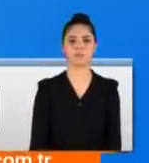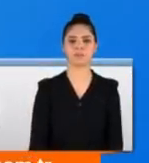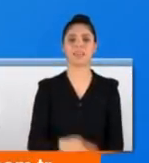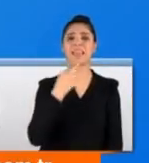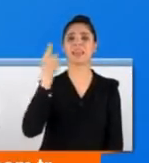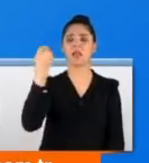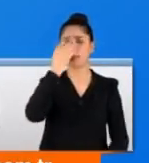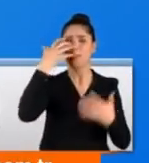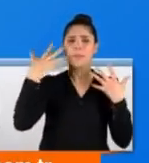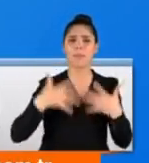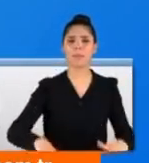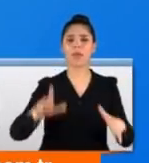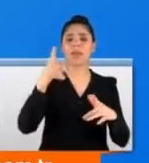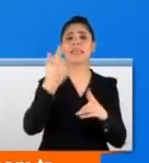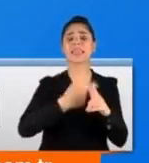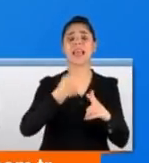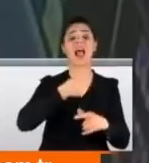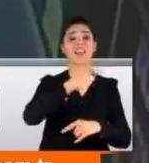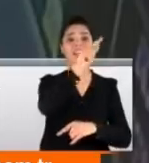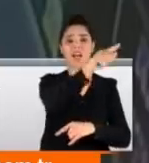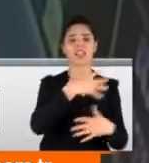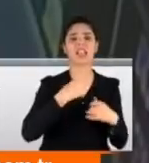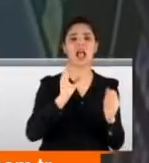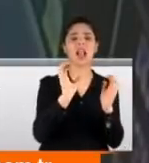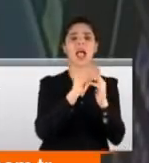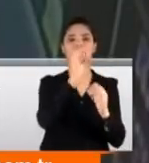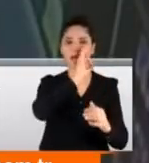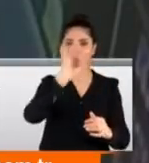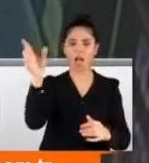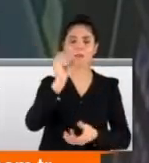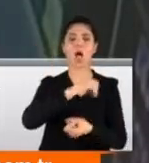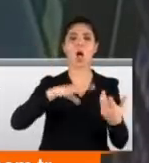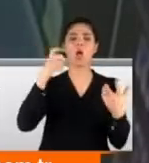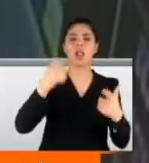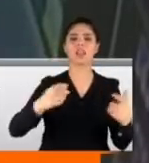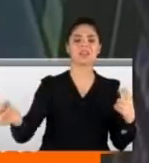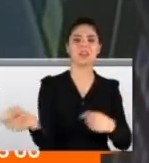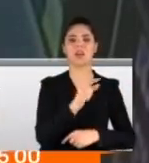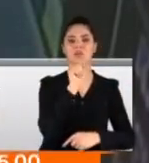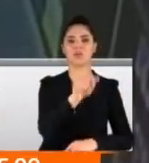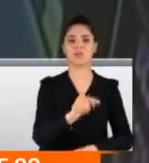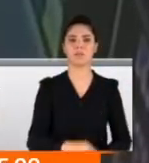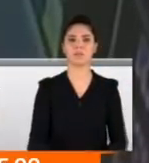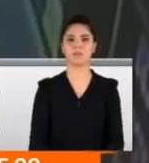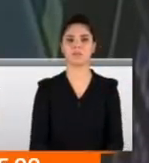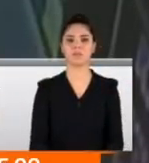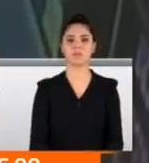Kadın kanlar içinde kaldı. Kiralık katil ise sağlık ekiplerini arayarak olay yerinden kaçtı.